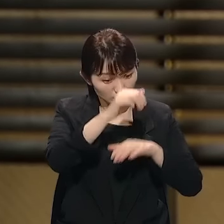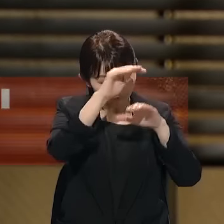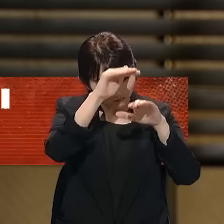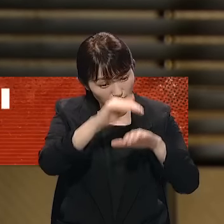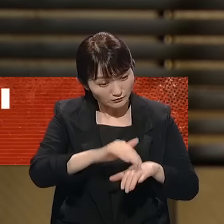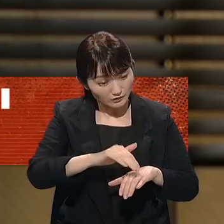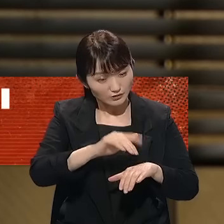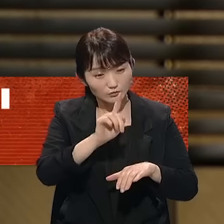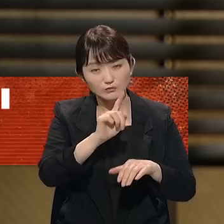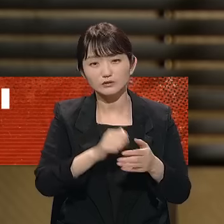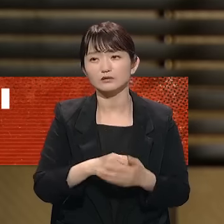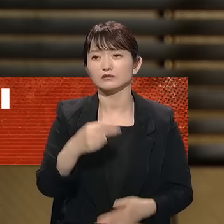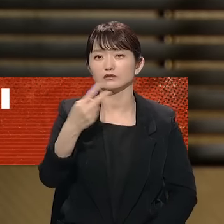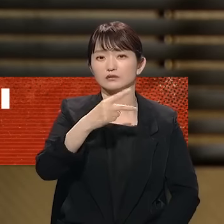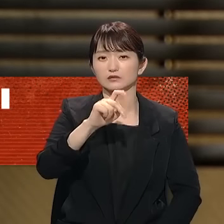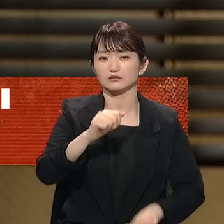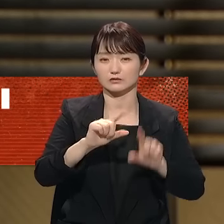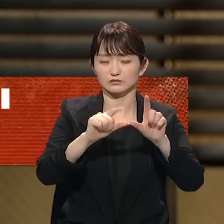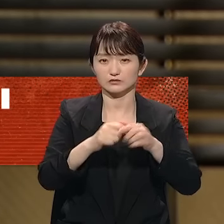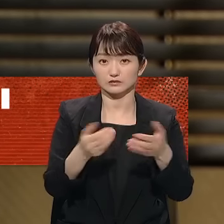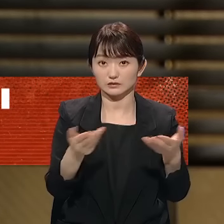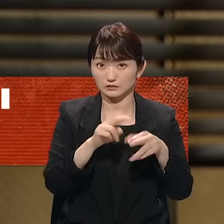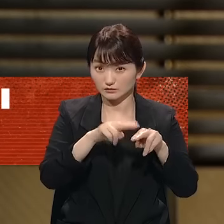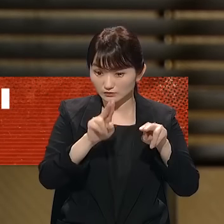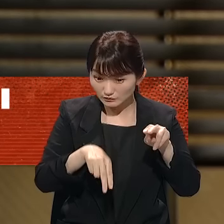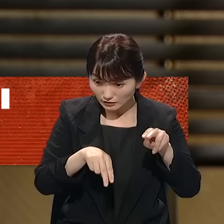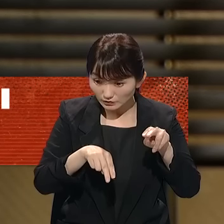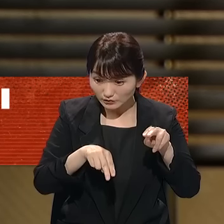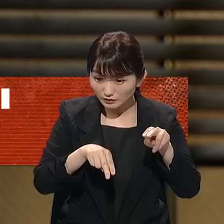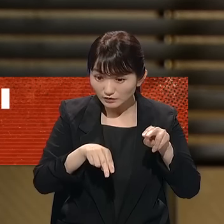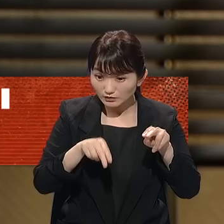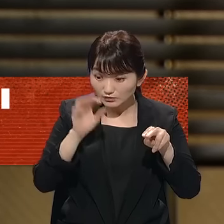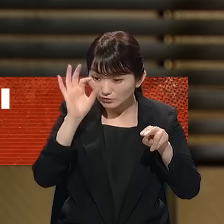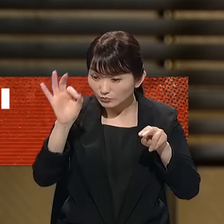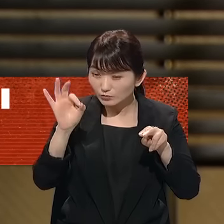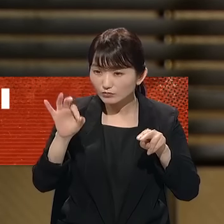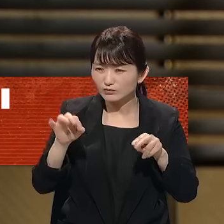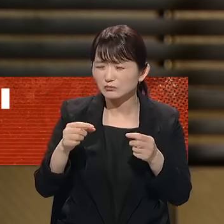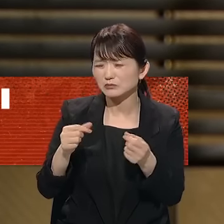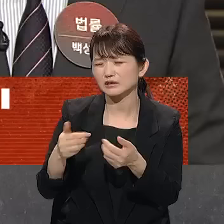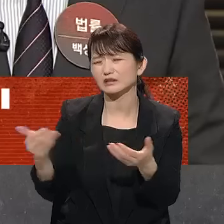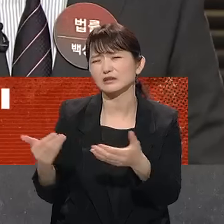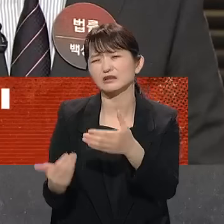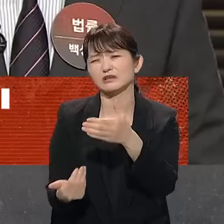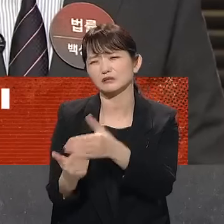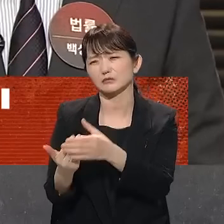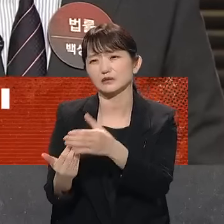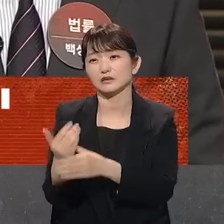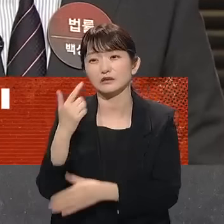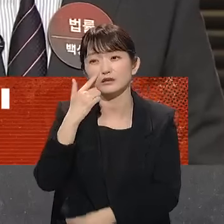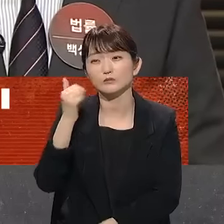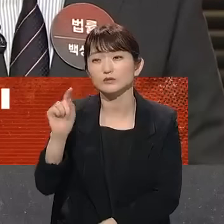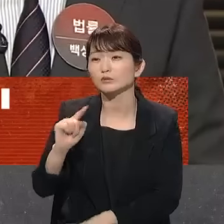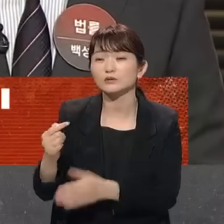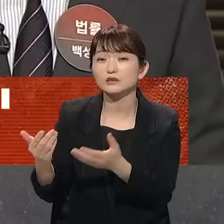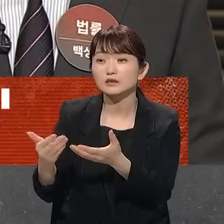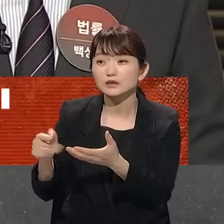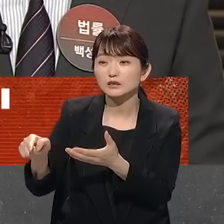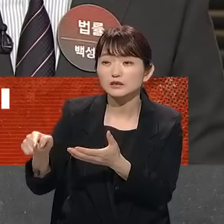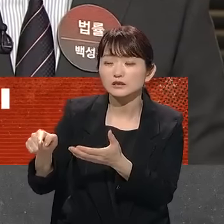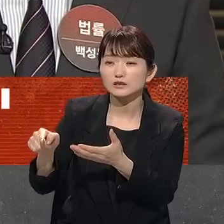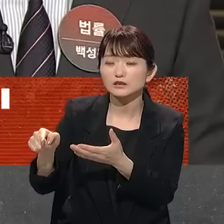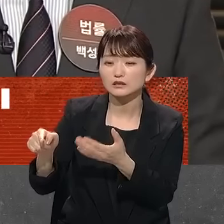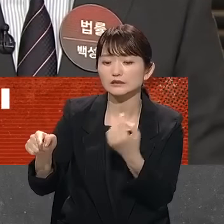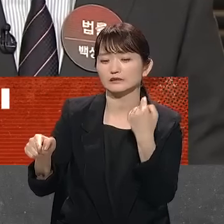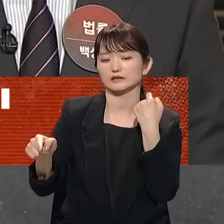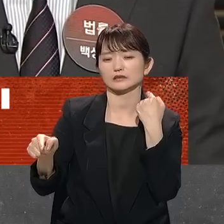보면 2016년에 본인이 은퇴하고 나서 보니까 그런 게 계속 터졌고, 아이고. 아버지가 무언가를 하면 그걸 조용히